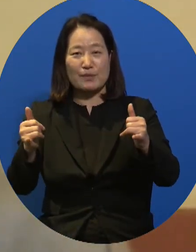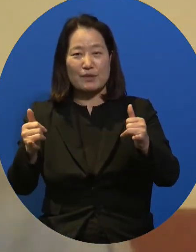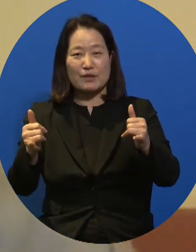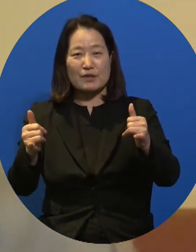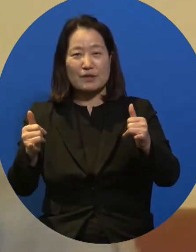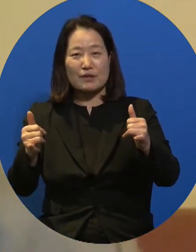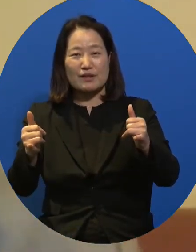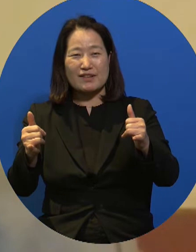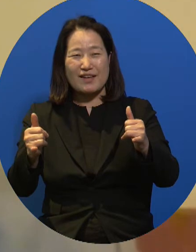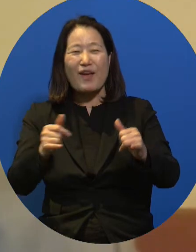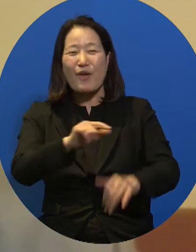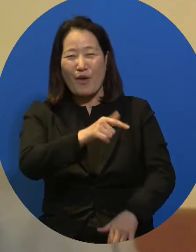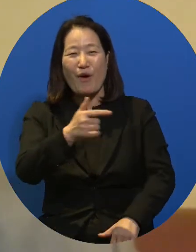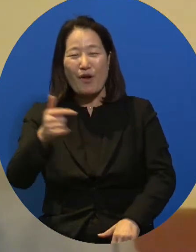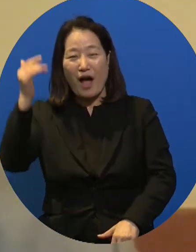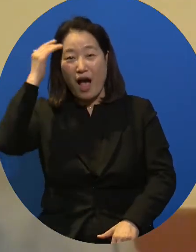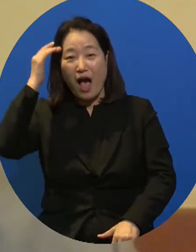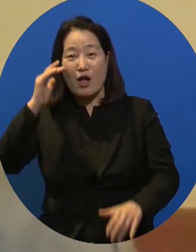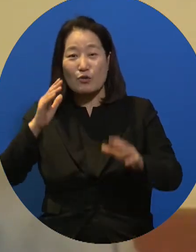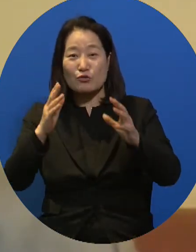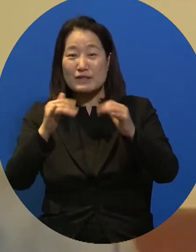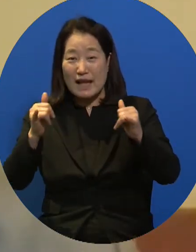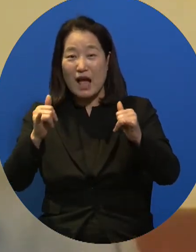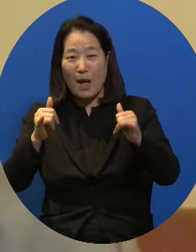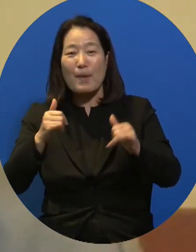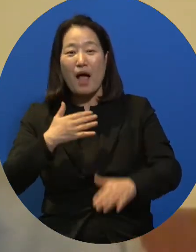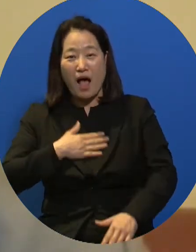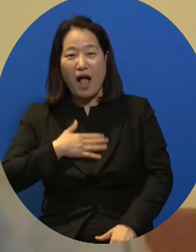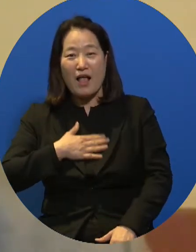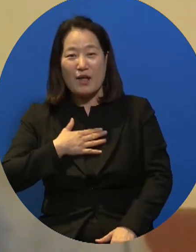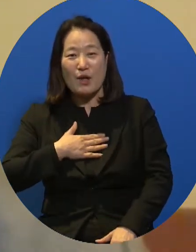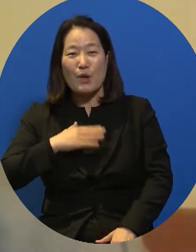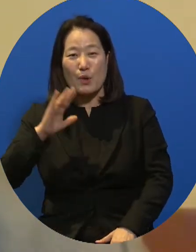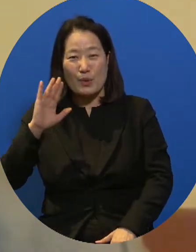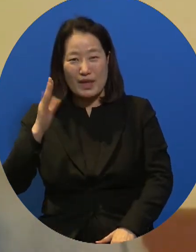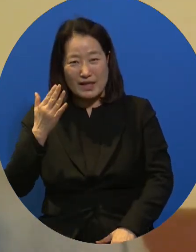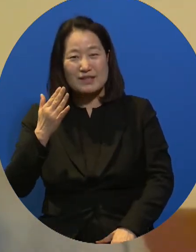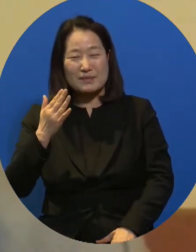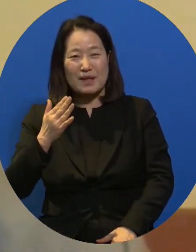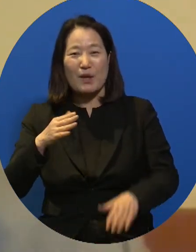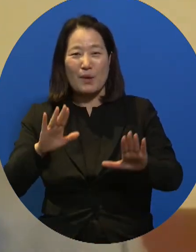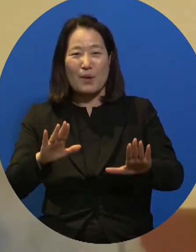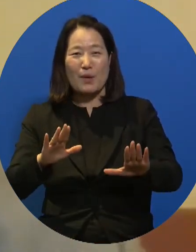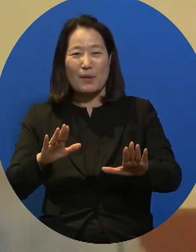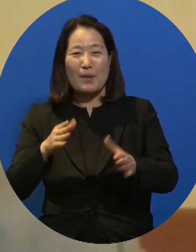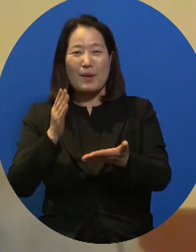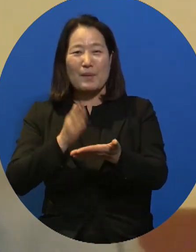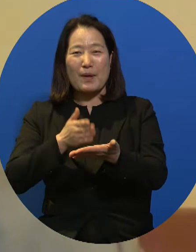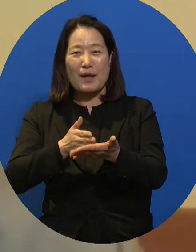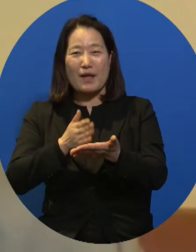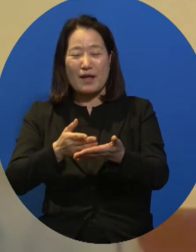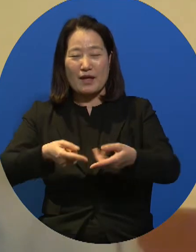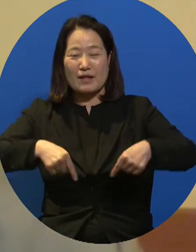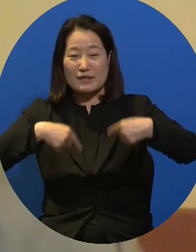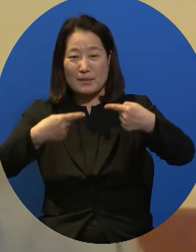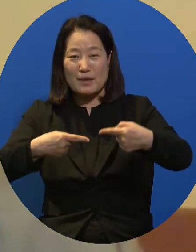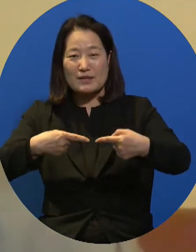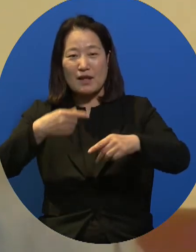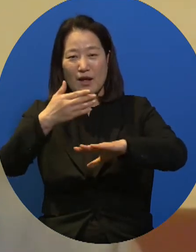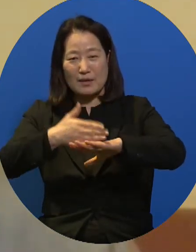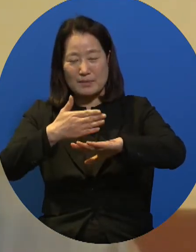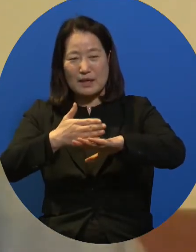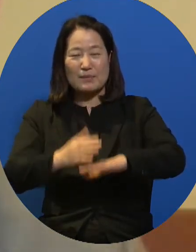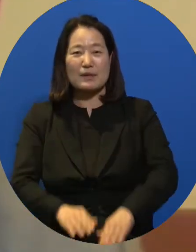알 수 있게 되었고, 또 이러한 기회를 통해서 이번 발표에 참여할 수 있게 되어 기쁘게 생각합니다.